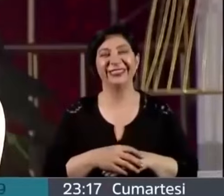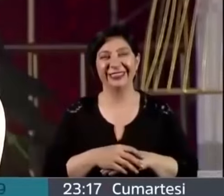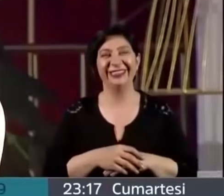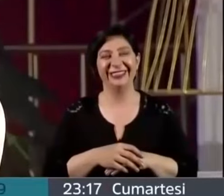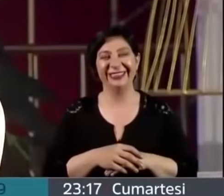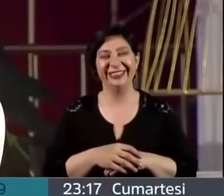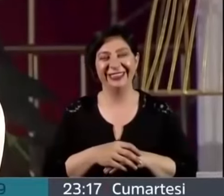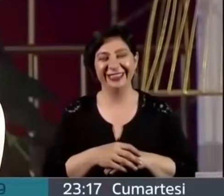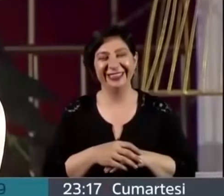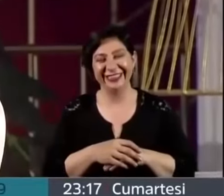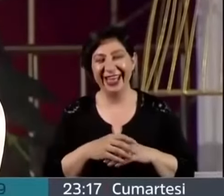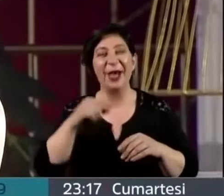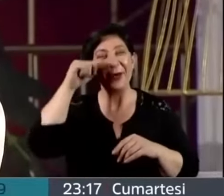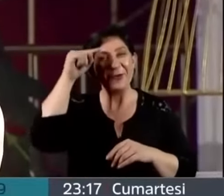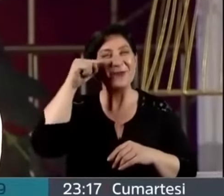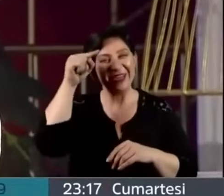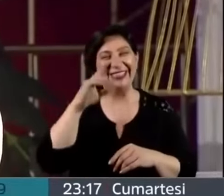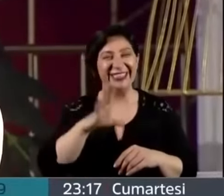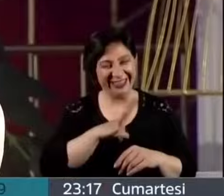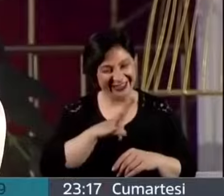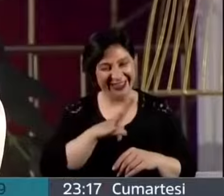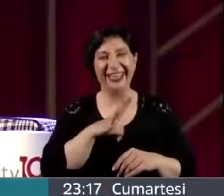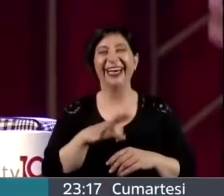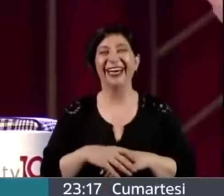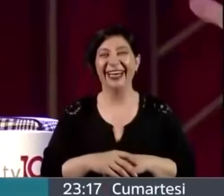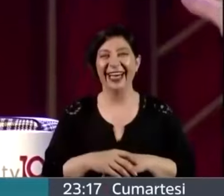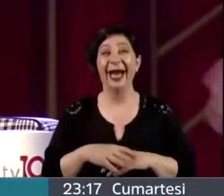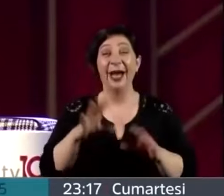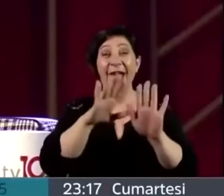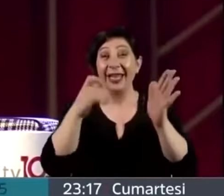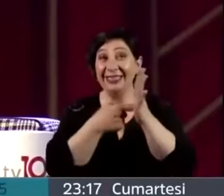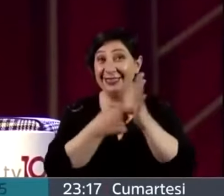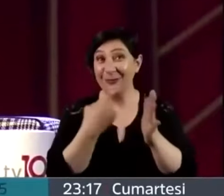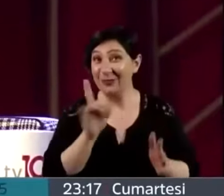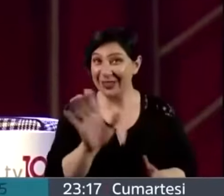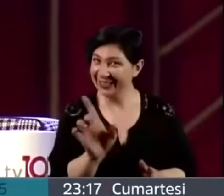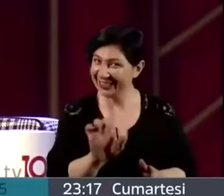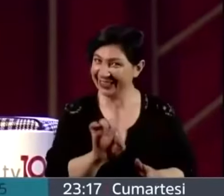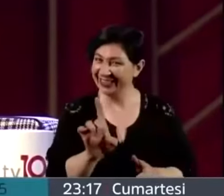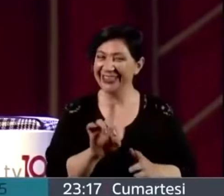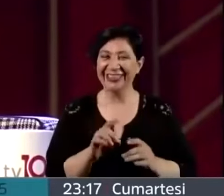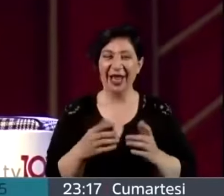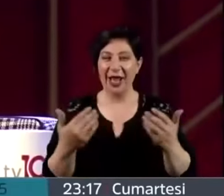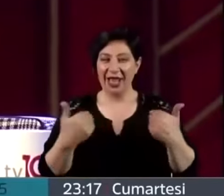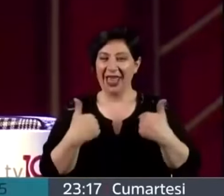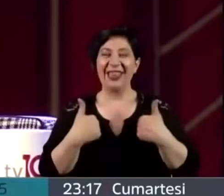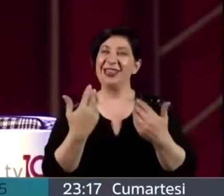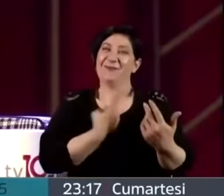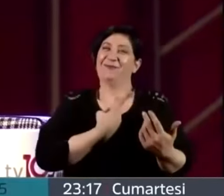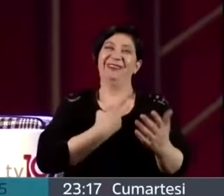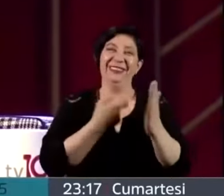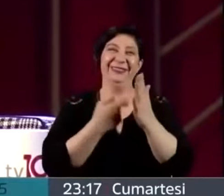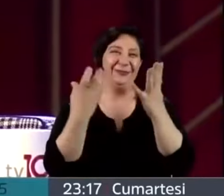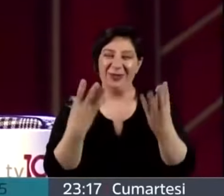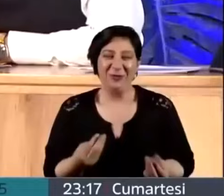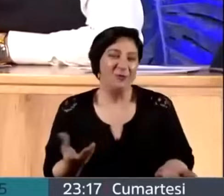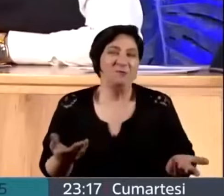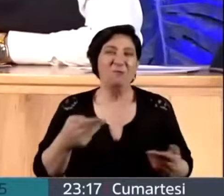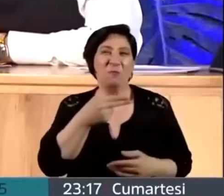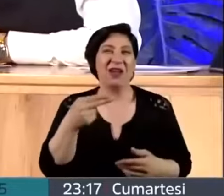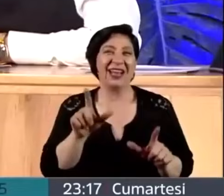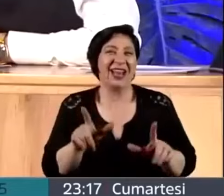yarattım. Maskarada da var kendim isimde. Maskara mı var? Aynen. Ama marka söyleyemiyoruz o yüzden. Yok, evet. Marka da asla yok ama kendim isim olarak olduğu için hiç de